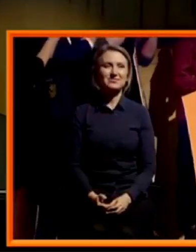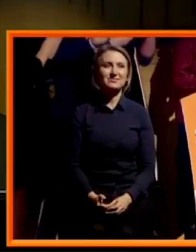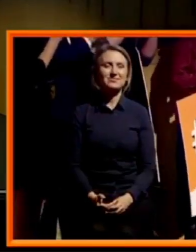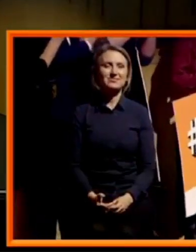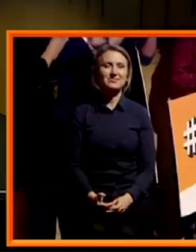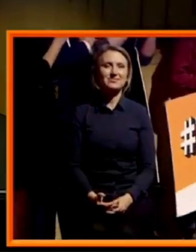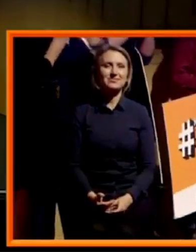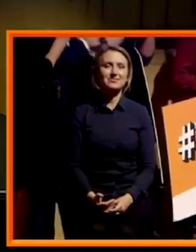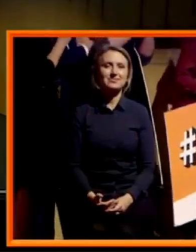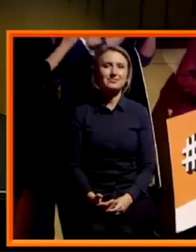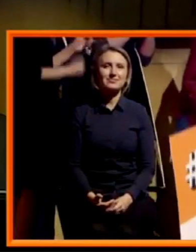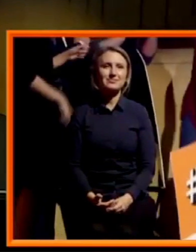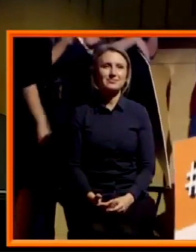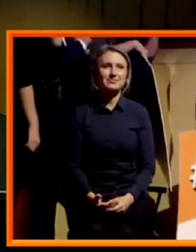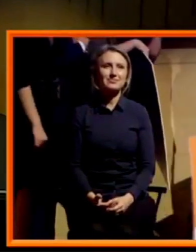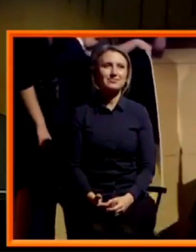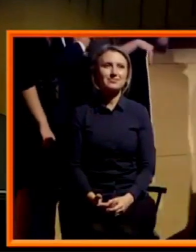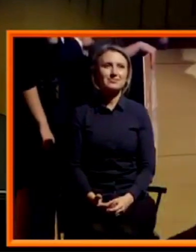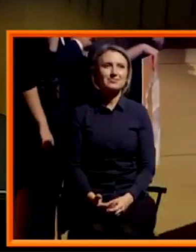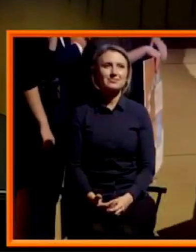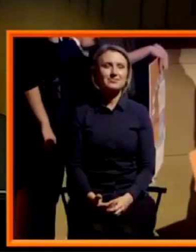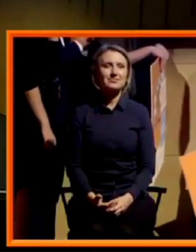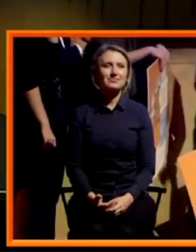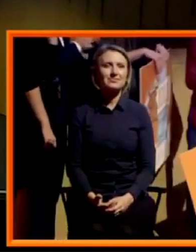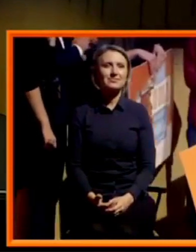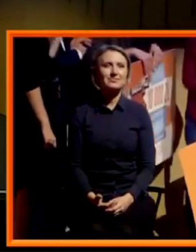Zapraszam do wspólnego zdjęcia, proszę bardzo.